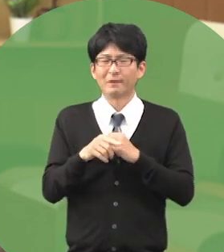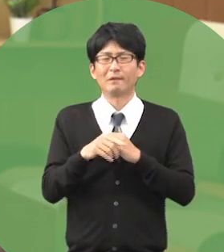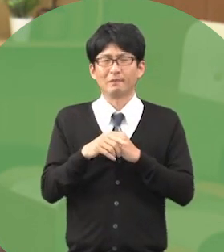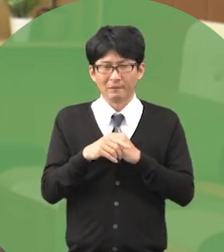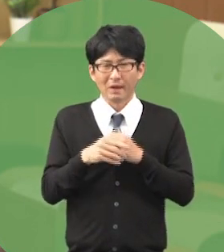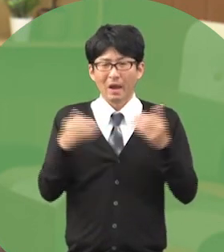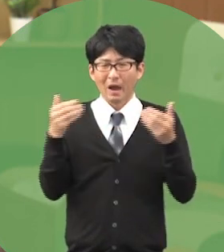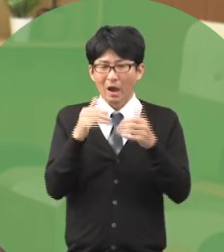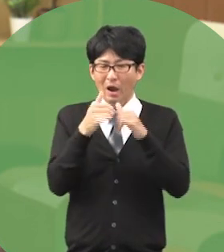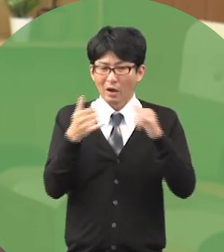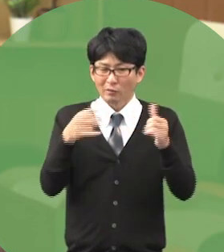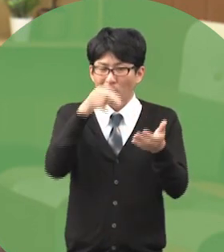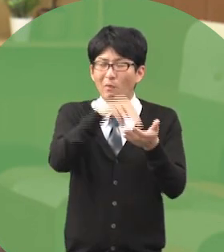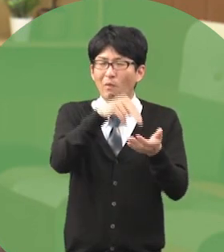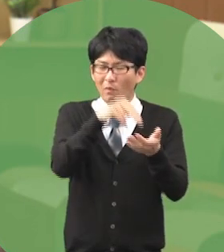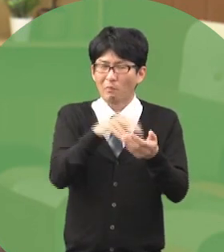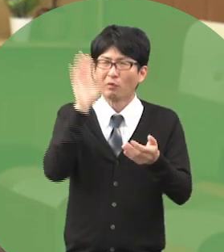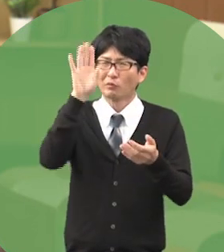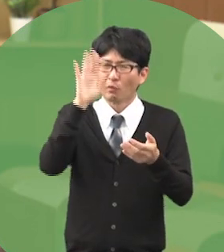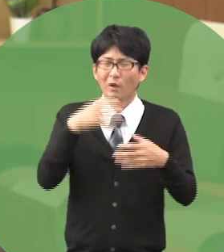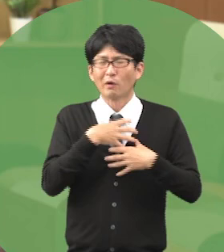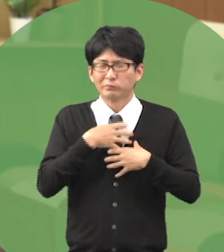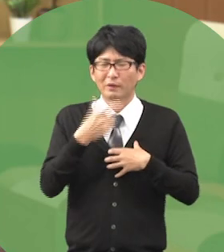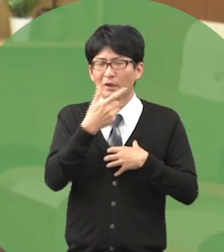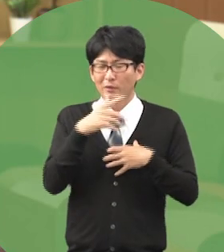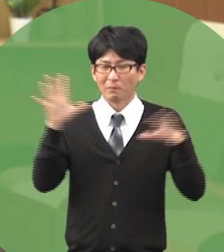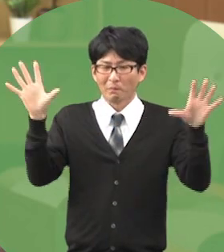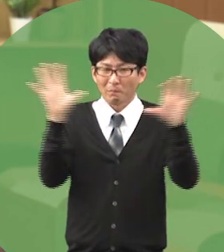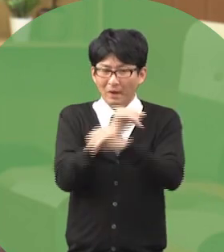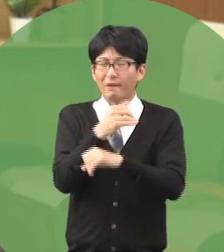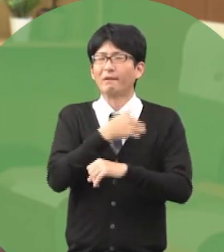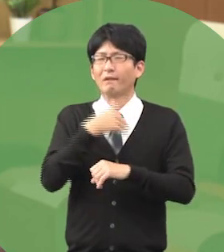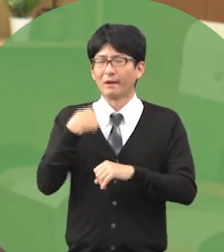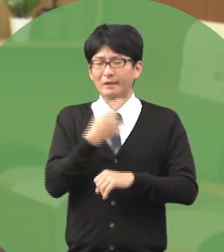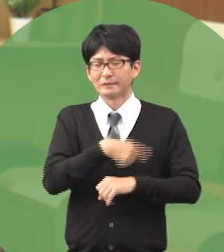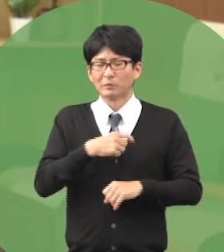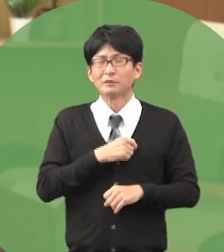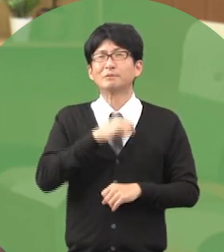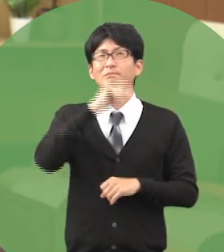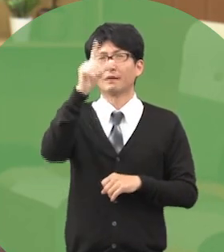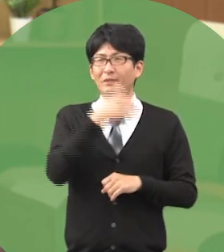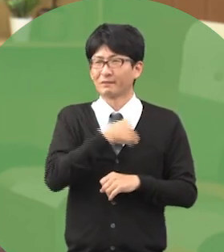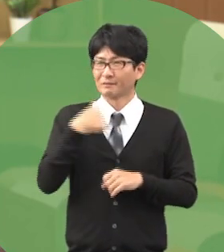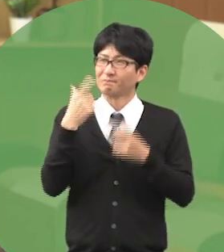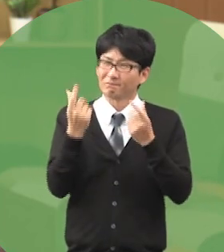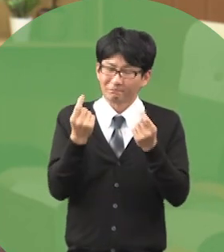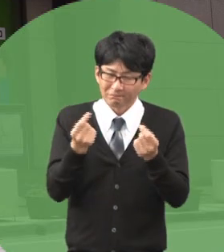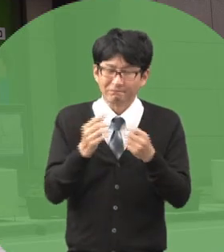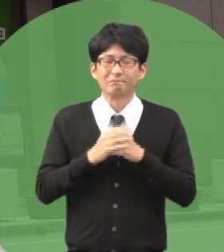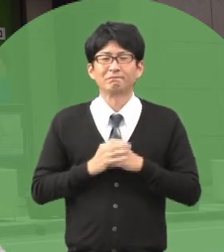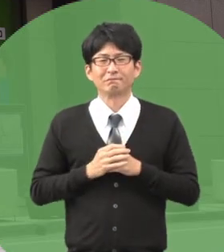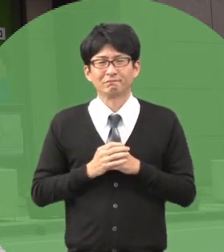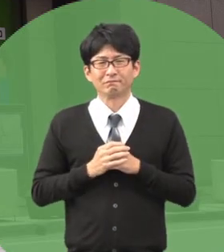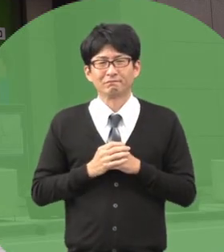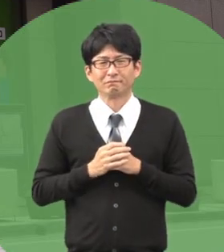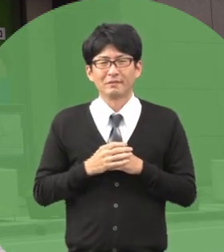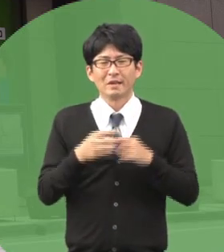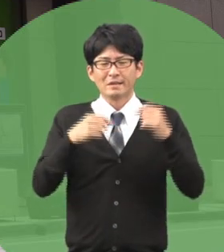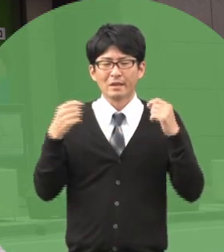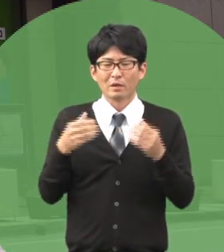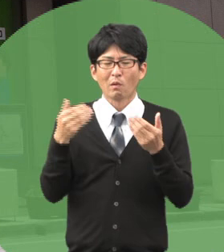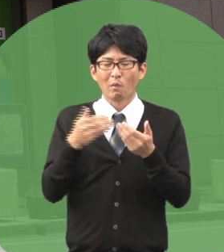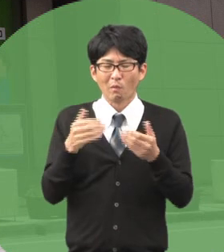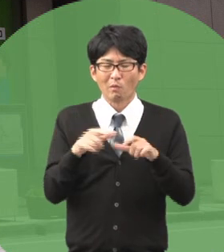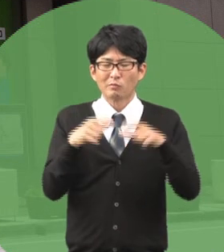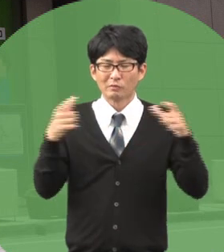働く側にとっても将来への不安も解消されて、モチベーションアップにつながっていきますよね。正規雇用を増や